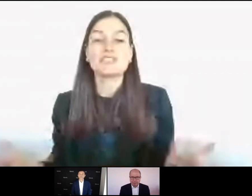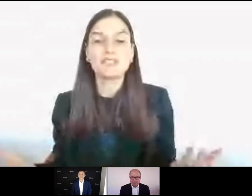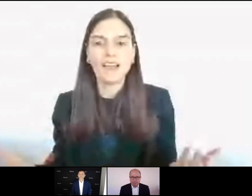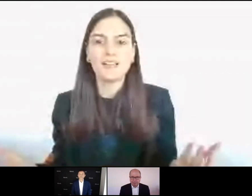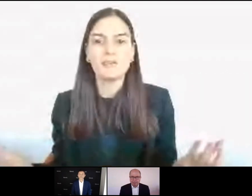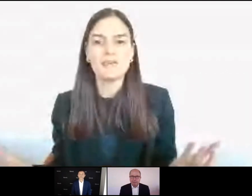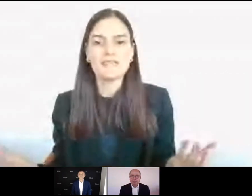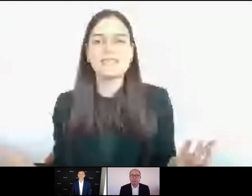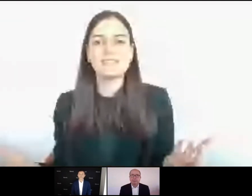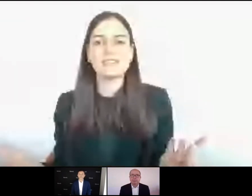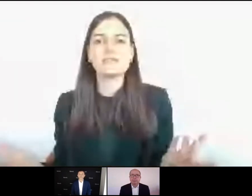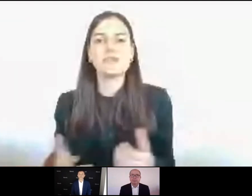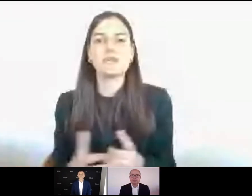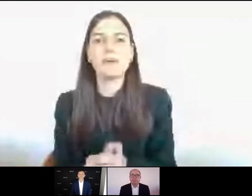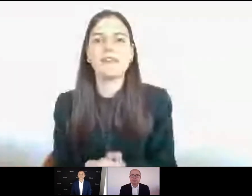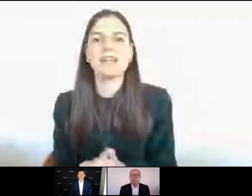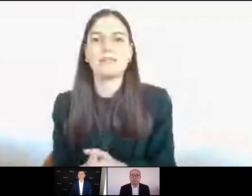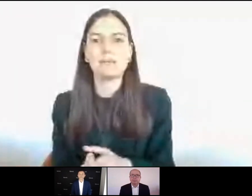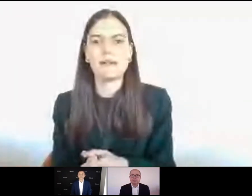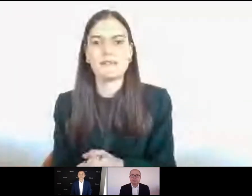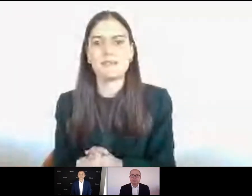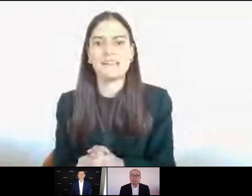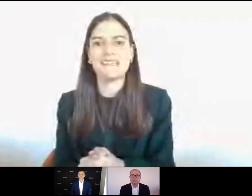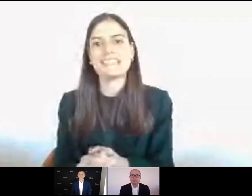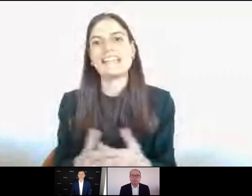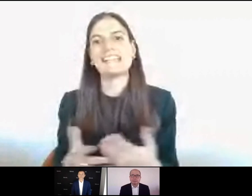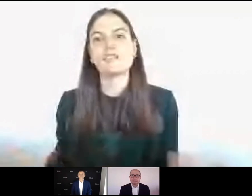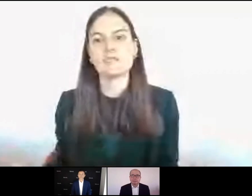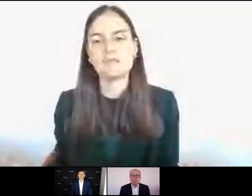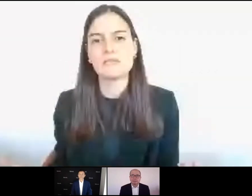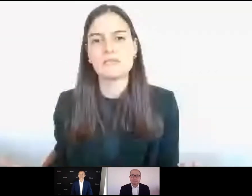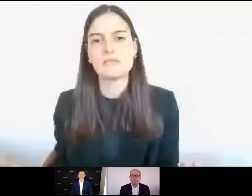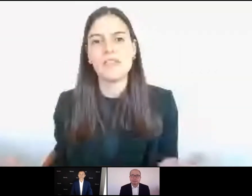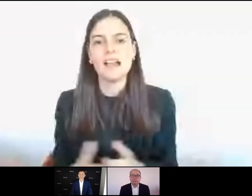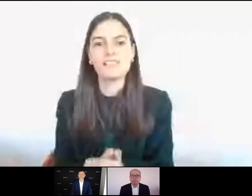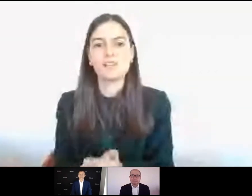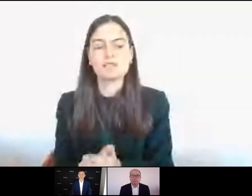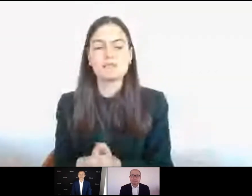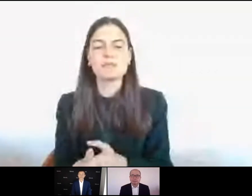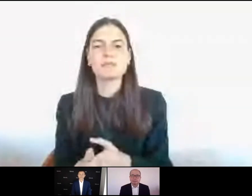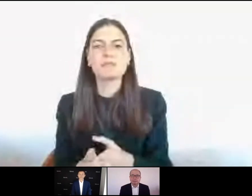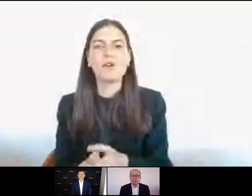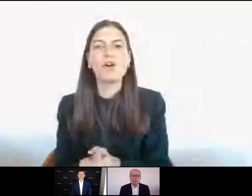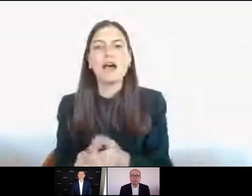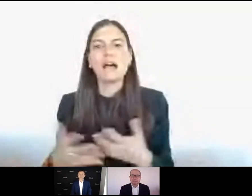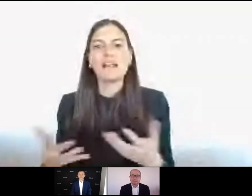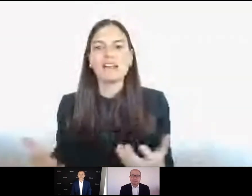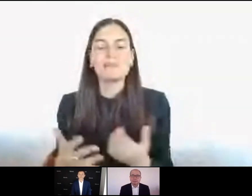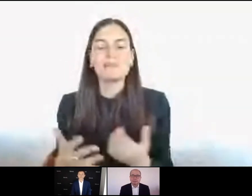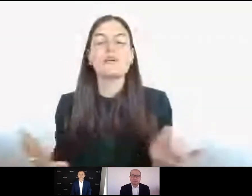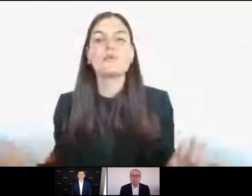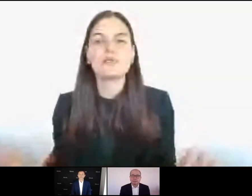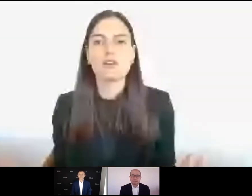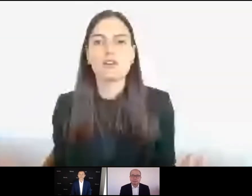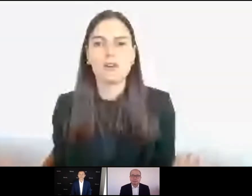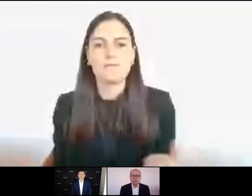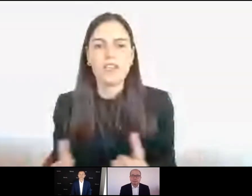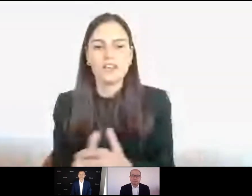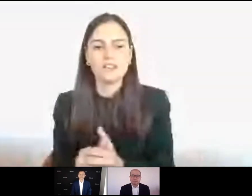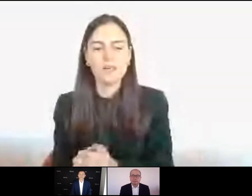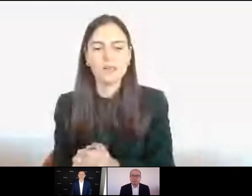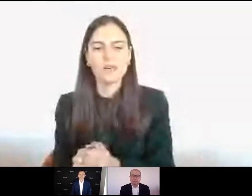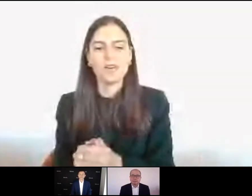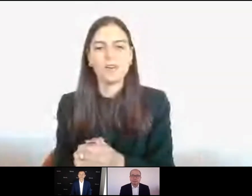sujet central aussi qui va souvent de pair avec la préparation de la retraite, c'est la transmission. La transmission souvent à la famille, aux